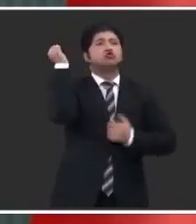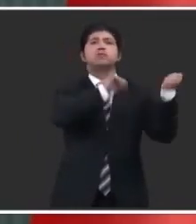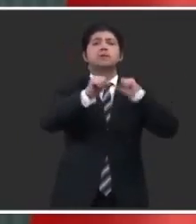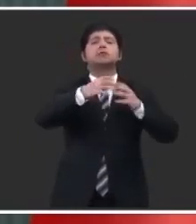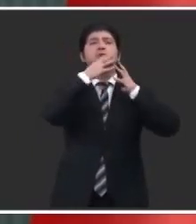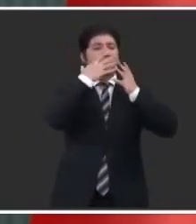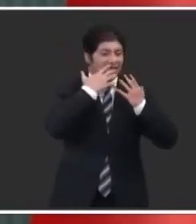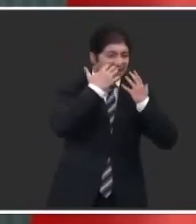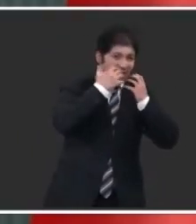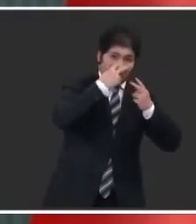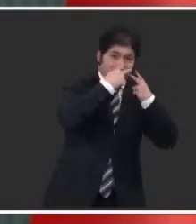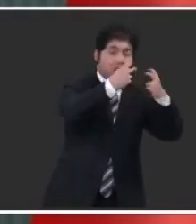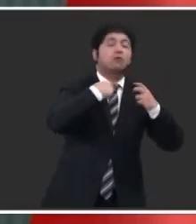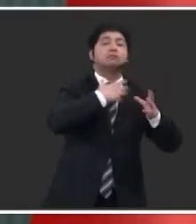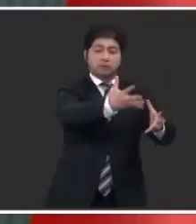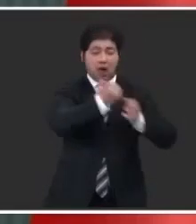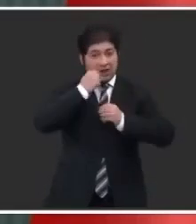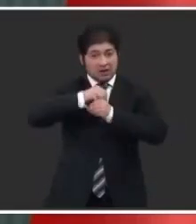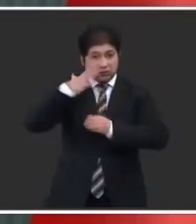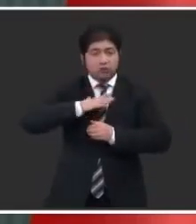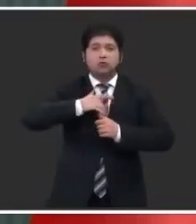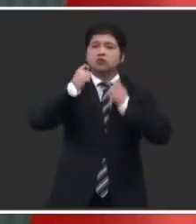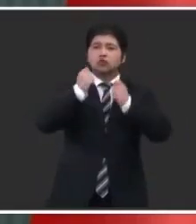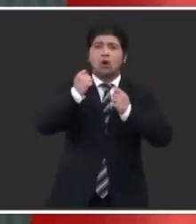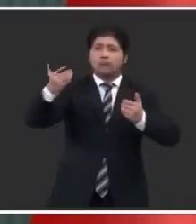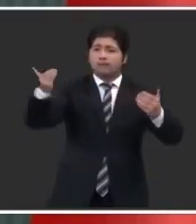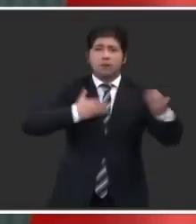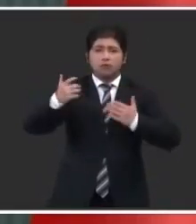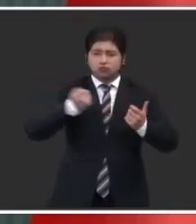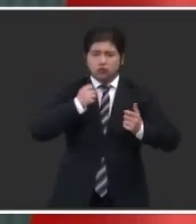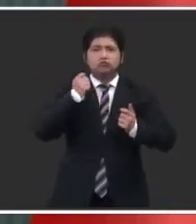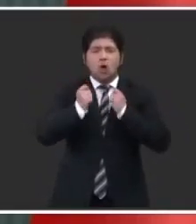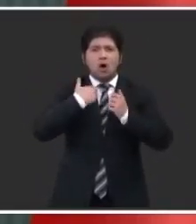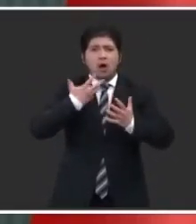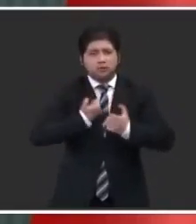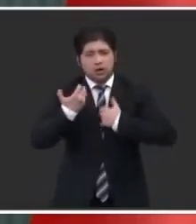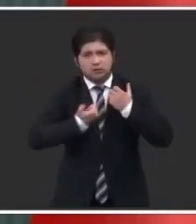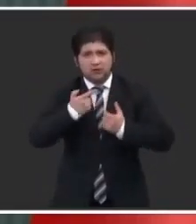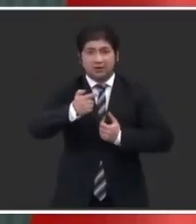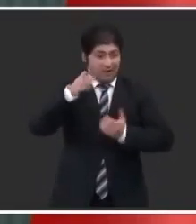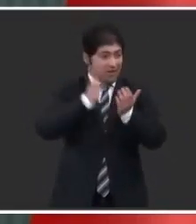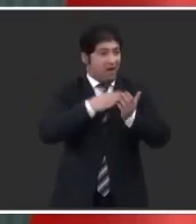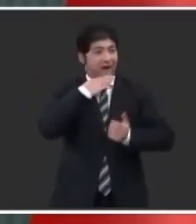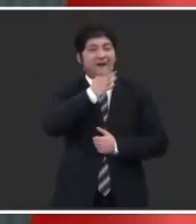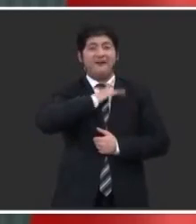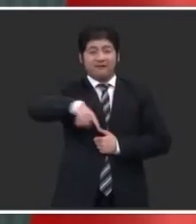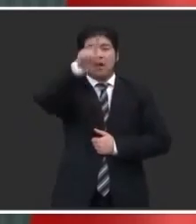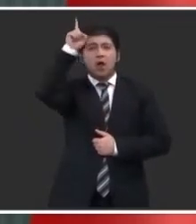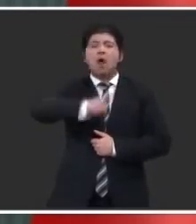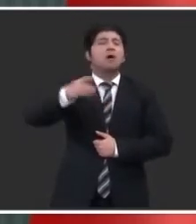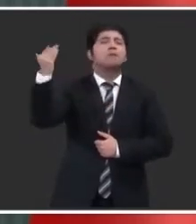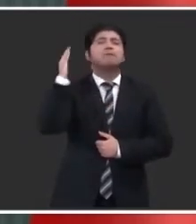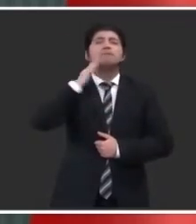Kurtarmak isterken önümüze türlü zorluğu çıkartanların ellerine fırsat geçtiğinde ilk